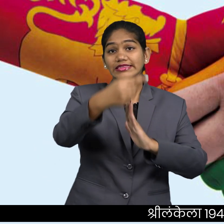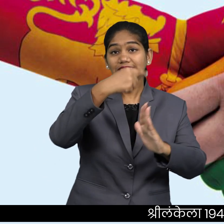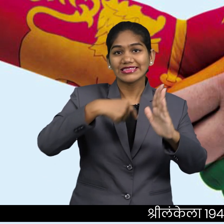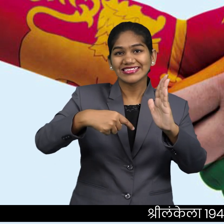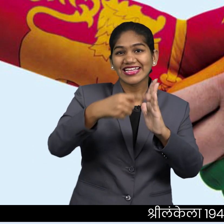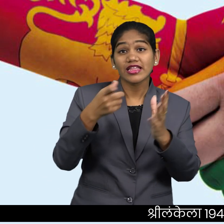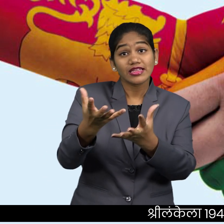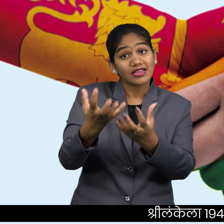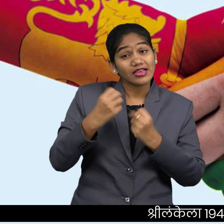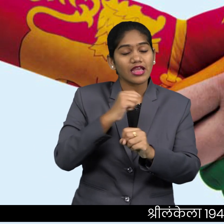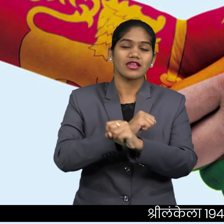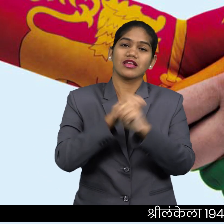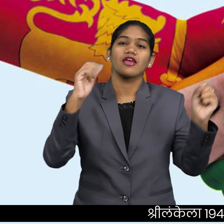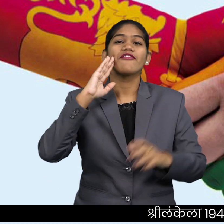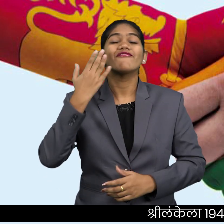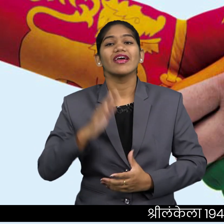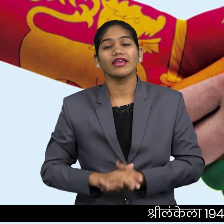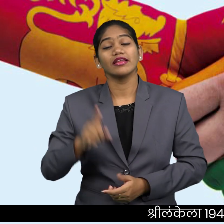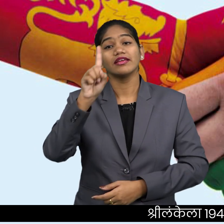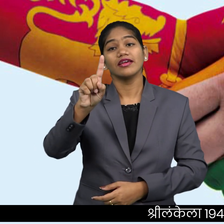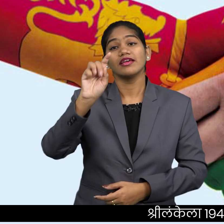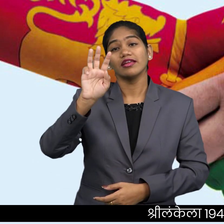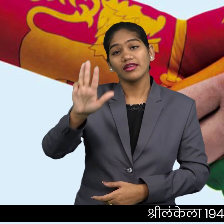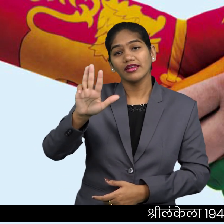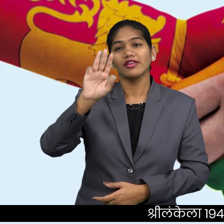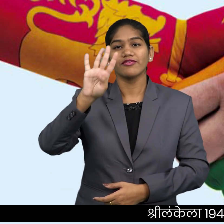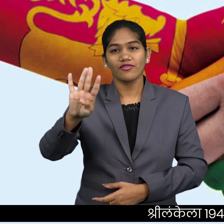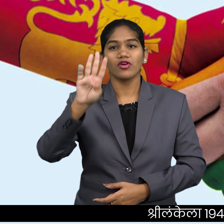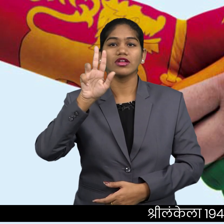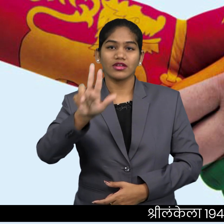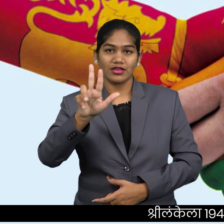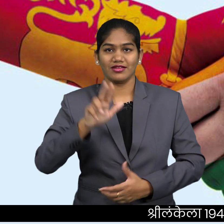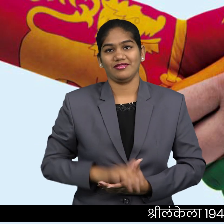श्रीलंकेला 1948 मध्ये स्वातंत्र्य मिळाले.